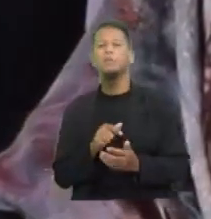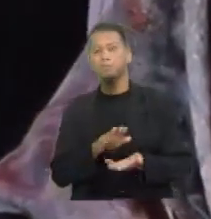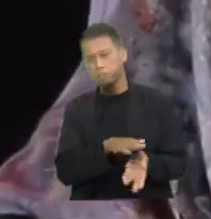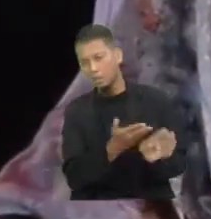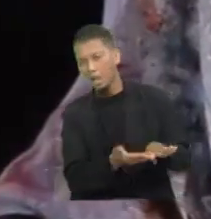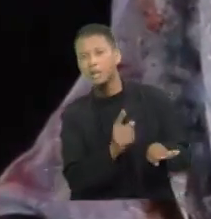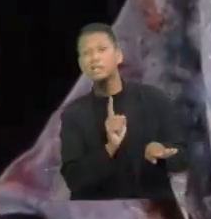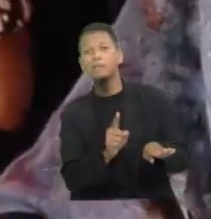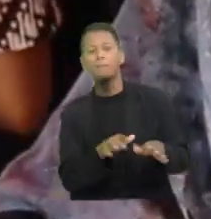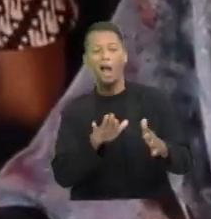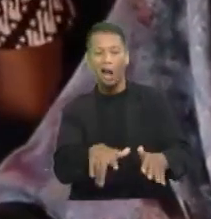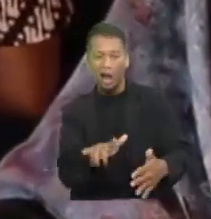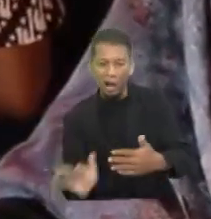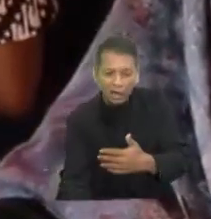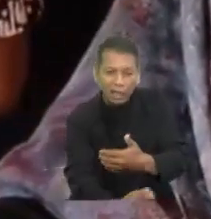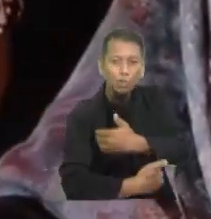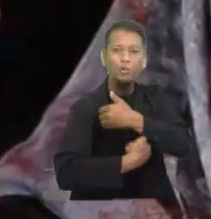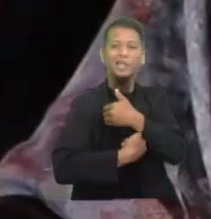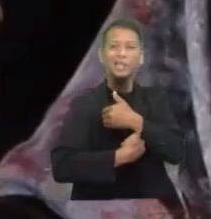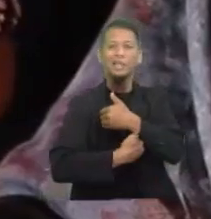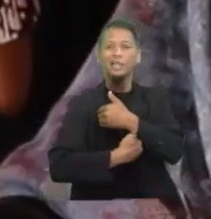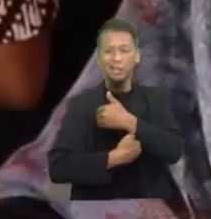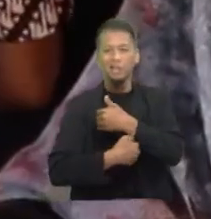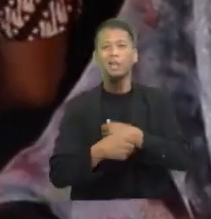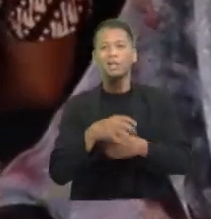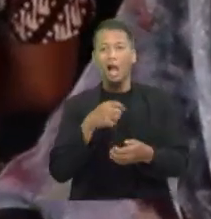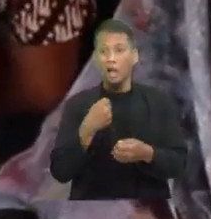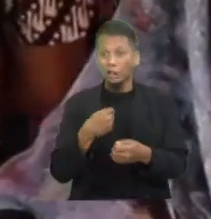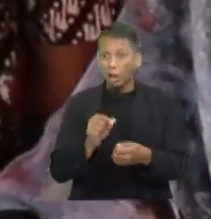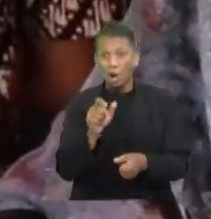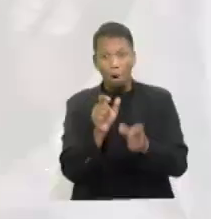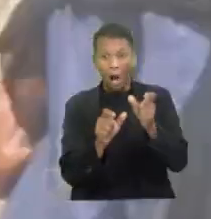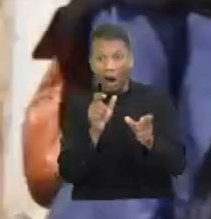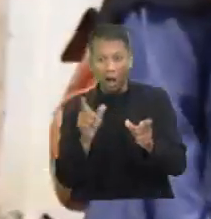Kalau di kantor dia pasti bawa kegembiraan buat kita semua, tiap hari.